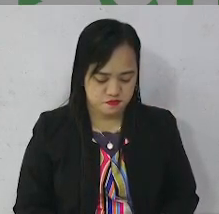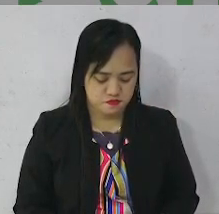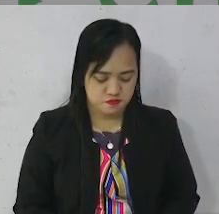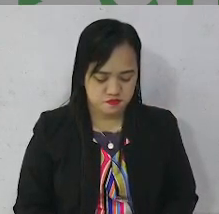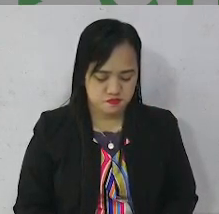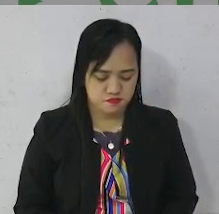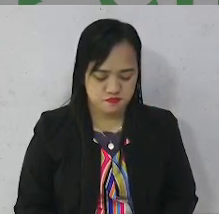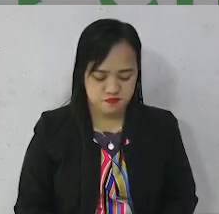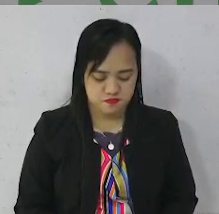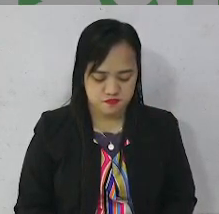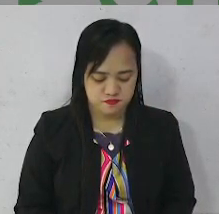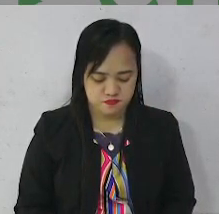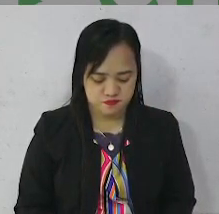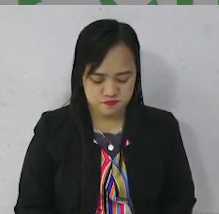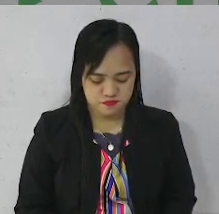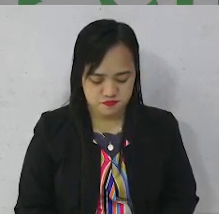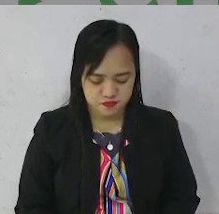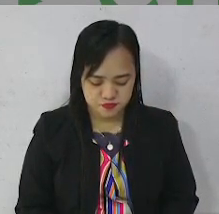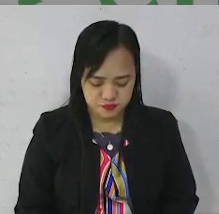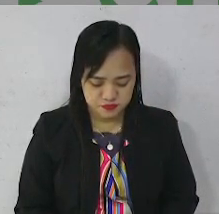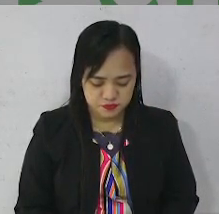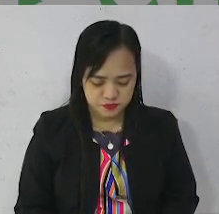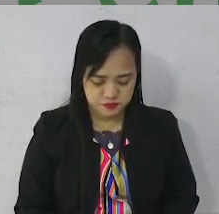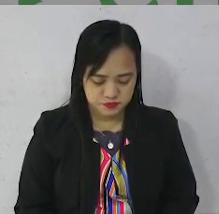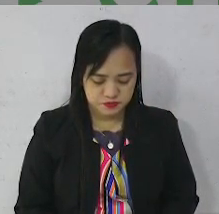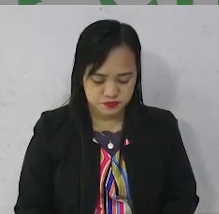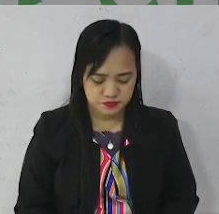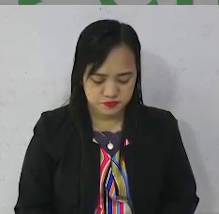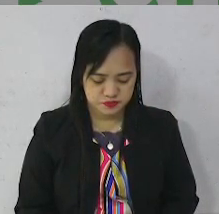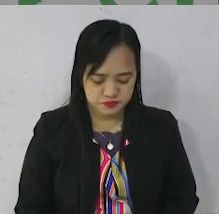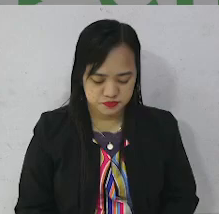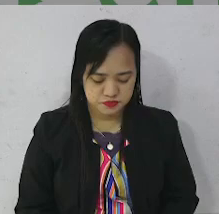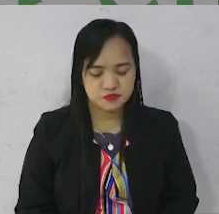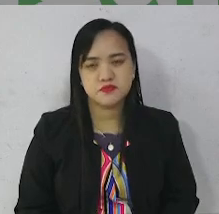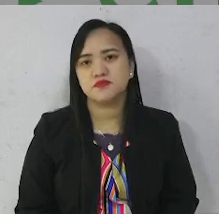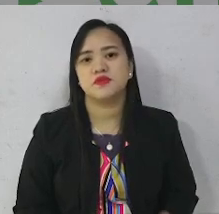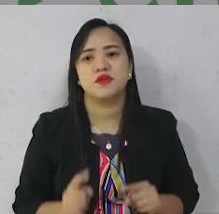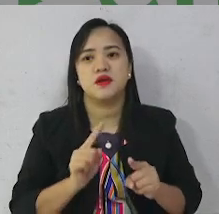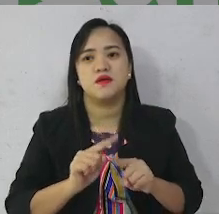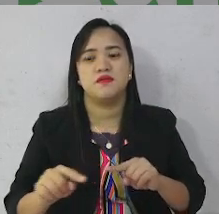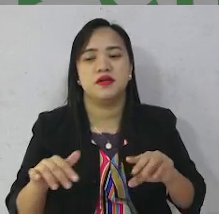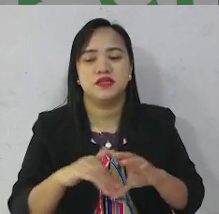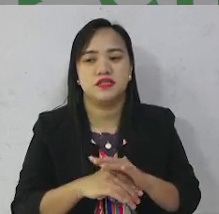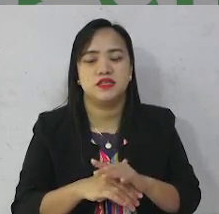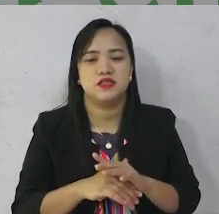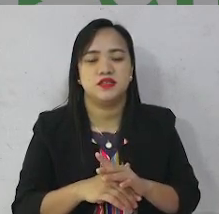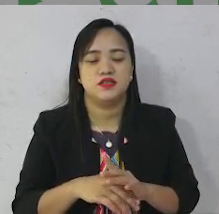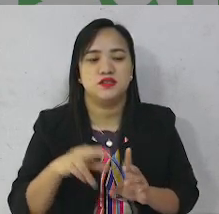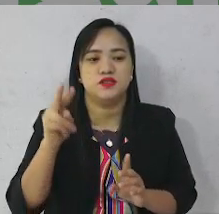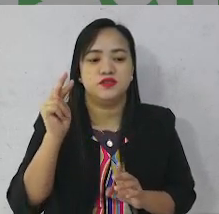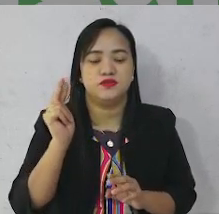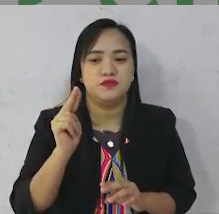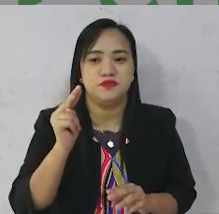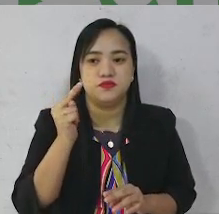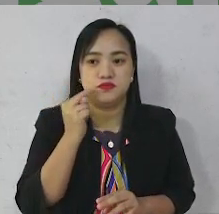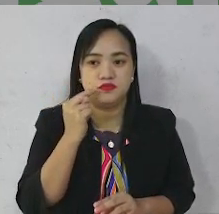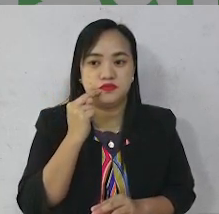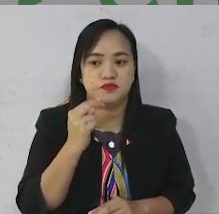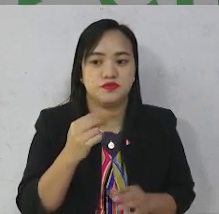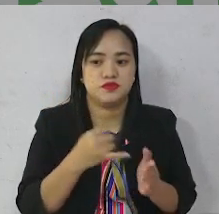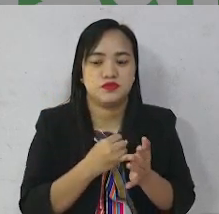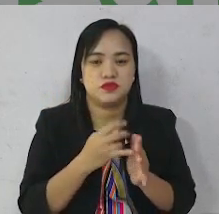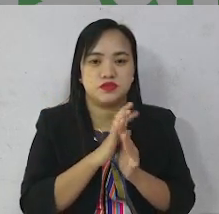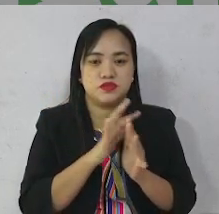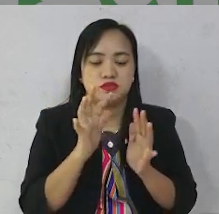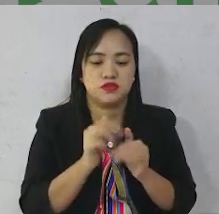or matangkad no at ah kung nutrison naman wala din hindi rin hindi rin Ganon hindi niya maabot